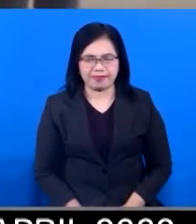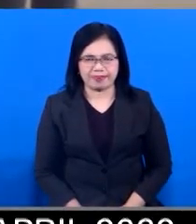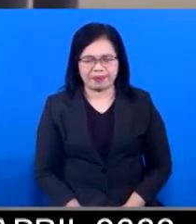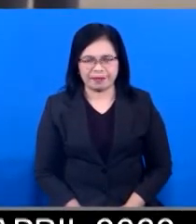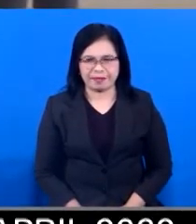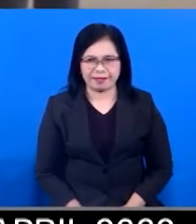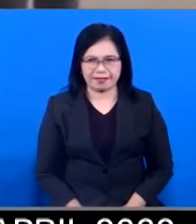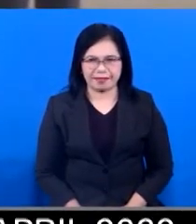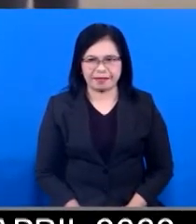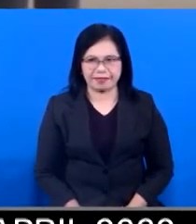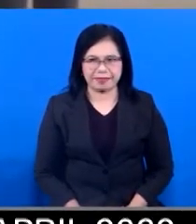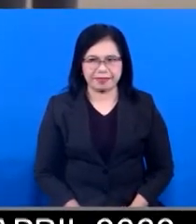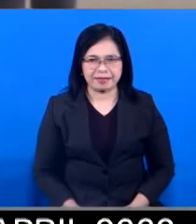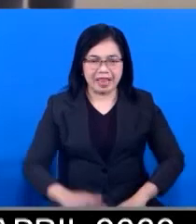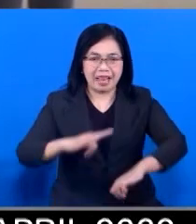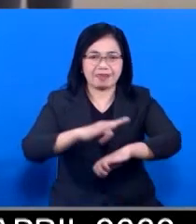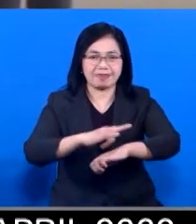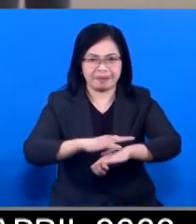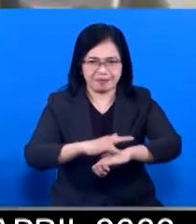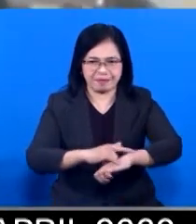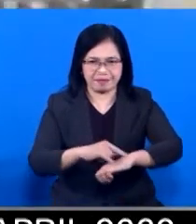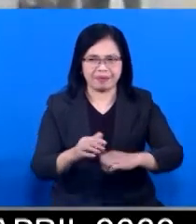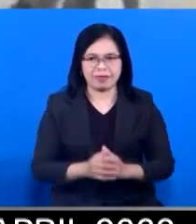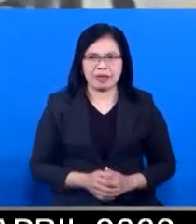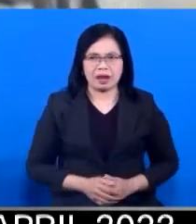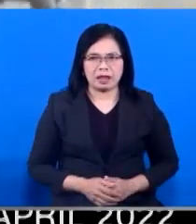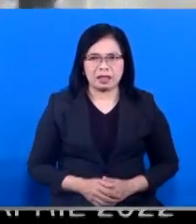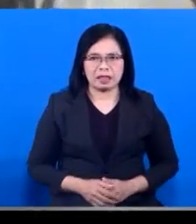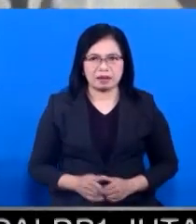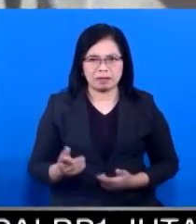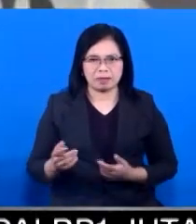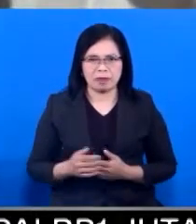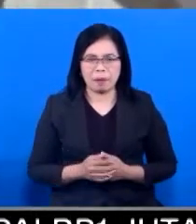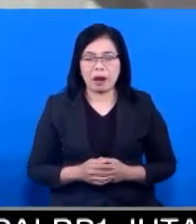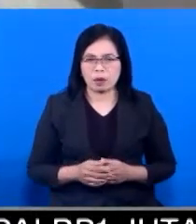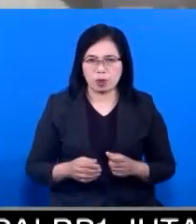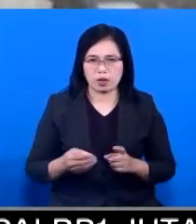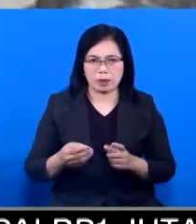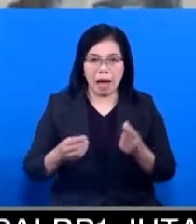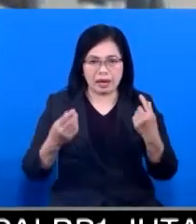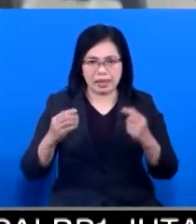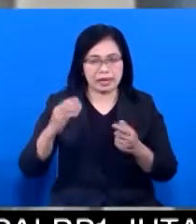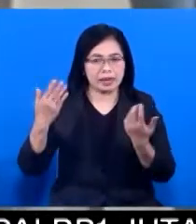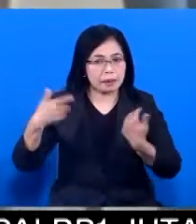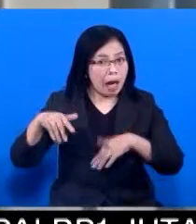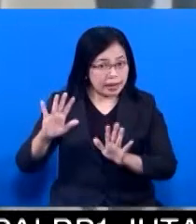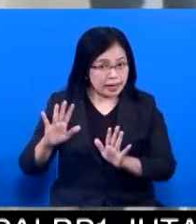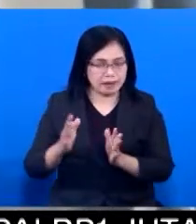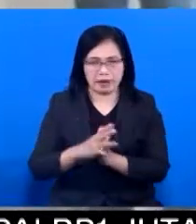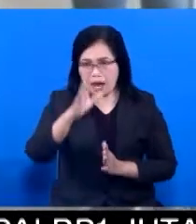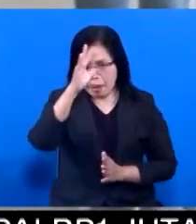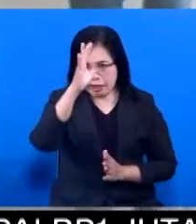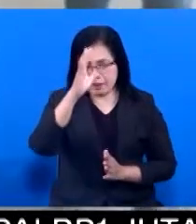Terminal domestik Bandara I Gusti Ngurah Rai Bali sepekan terakhir mulai ramai penumpang. Data dari pihak Bandara I Gusti Ngurah Rai